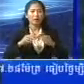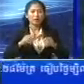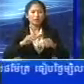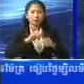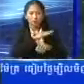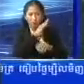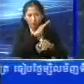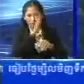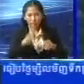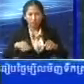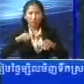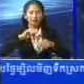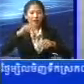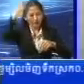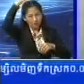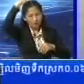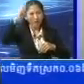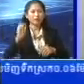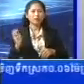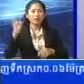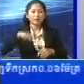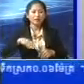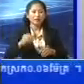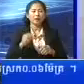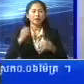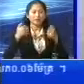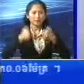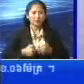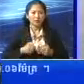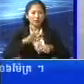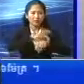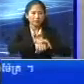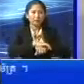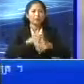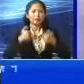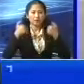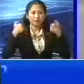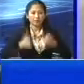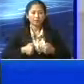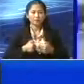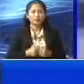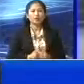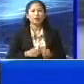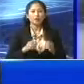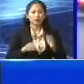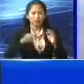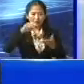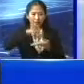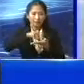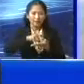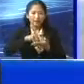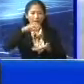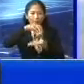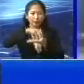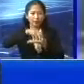ង់រាបមានខេត្តកំពង់ចាមក្រចេះស្ទឹងត្រែងរតនគិរីមណ្ឌលគិរីនិងខេត្តព្រះវិហារតំបន់ទំនាបកណ្ដាលមានរាជធានីភ្នំ